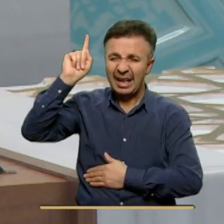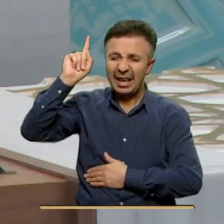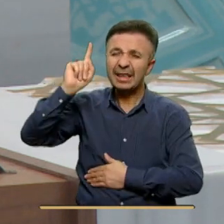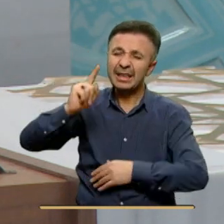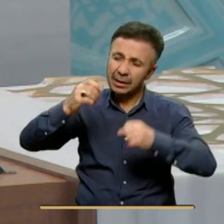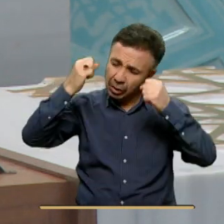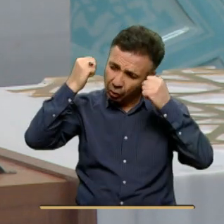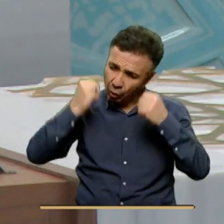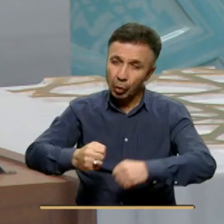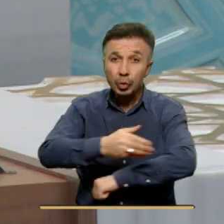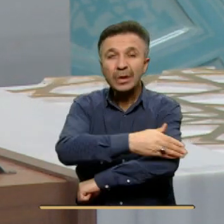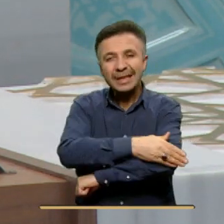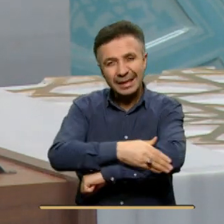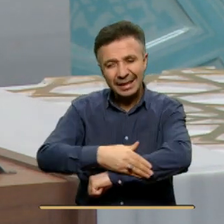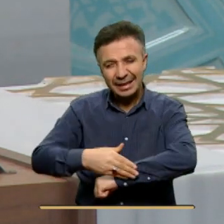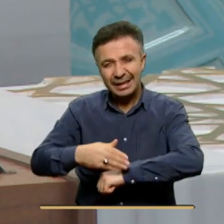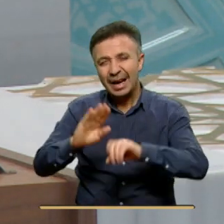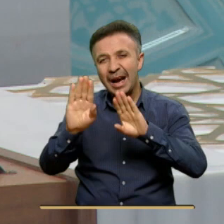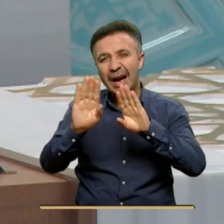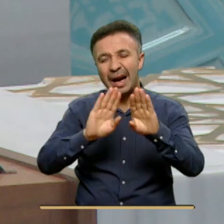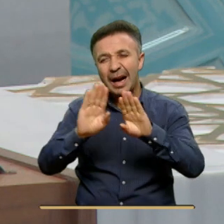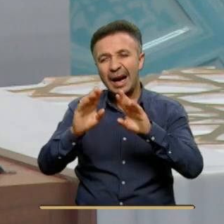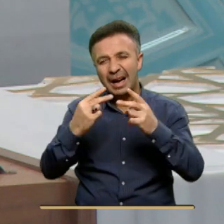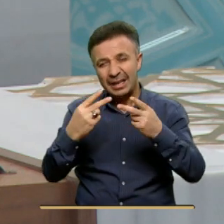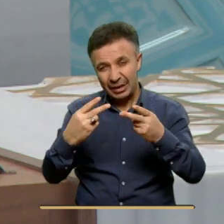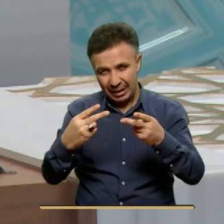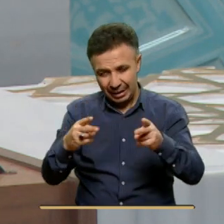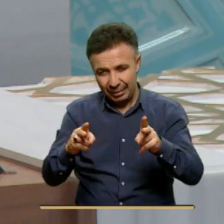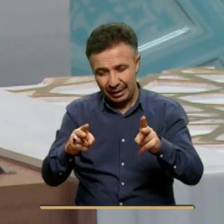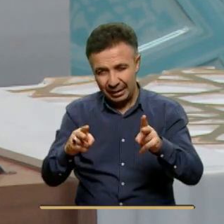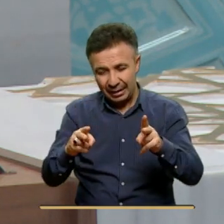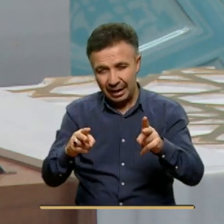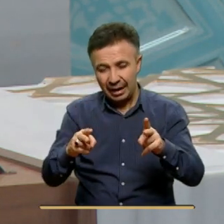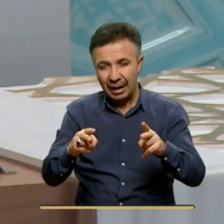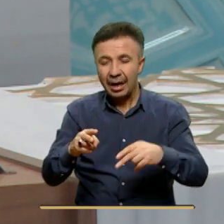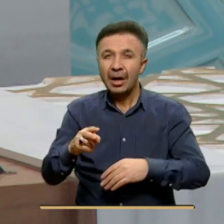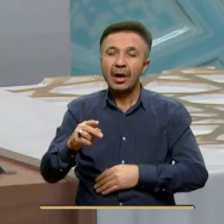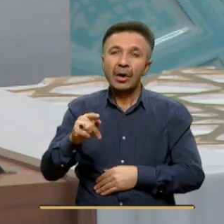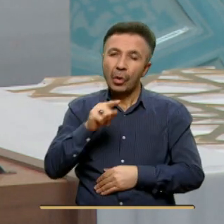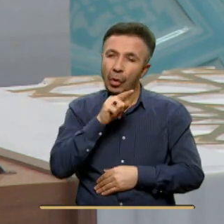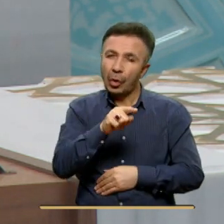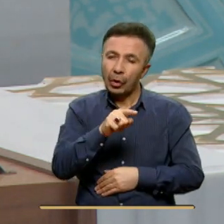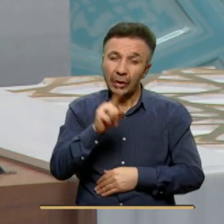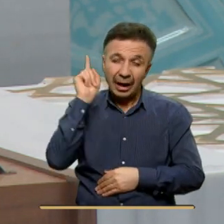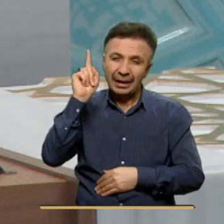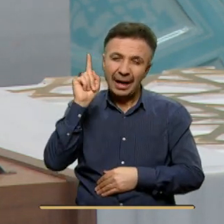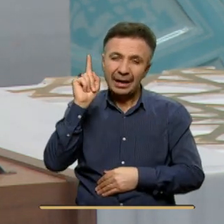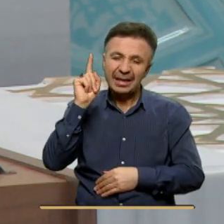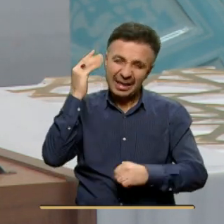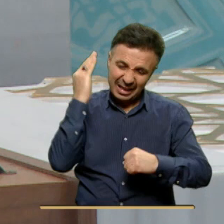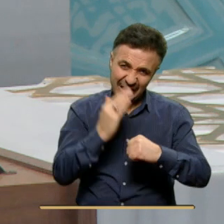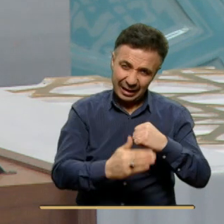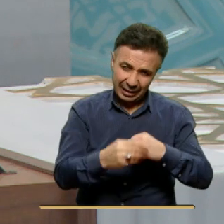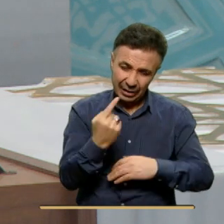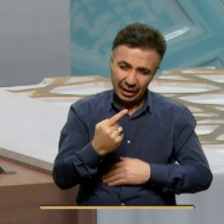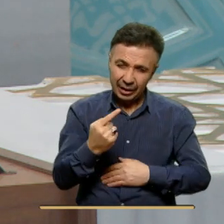sınırlardır. Açık kapılar ise onun yasaklarıdır. Yolun başındaki